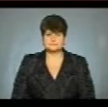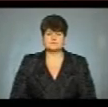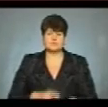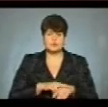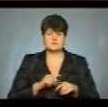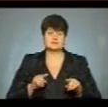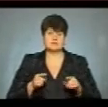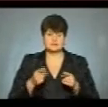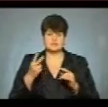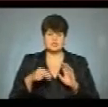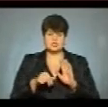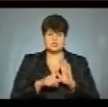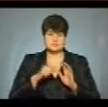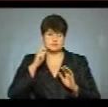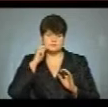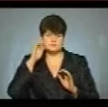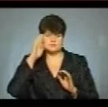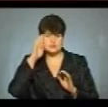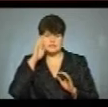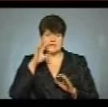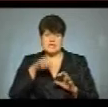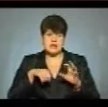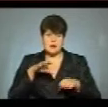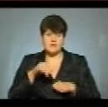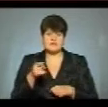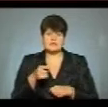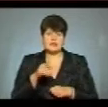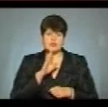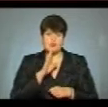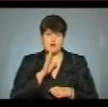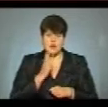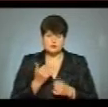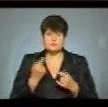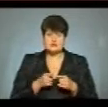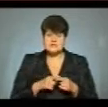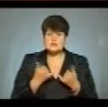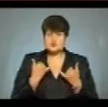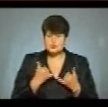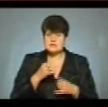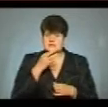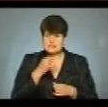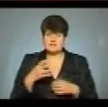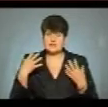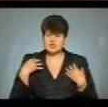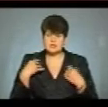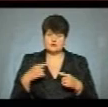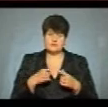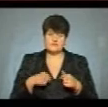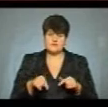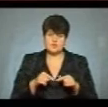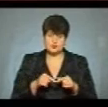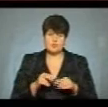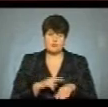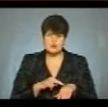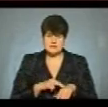Поліцейські затримали 26-річного чоловіка, який грабував тернополянок. Про це сьогодні повідомив начальник Тернопільського відділу поліції Сергій